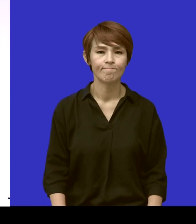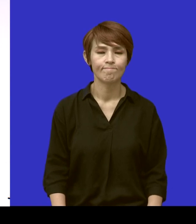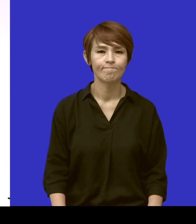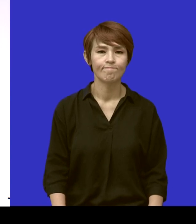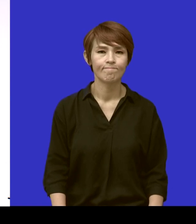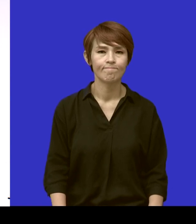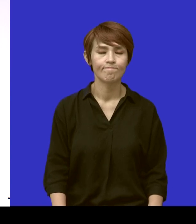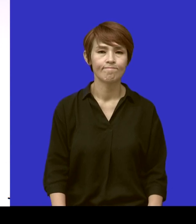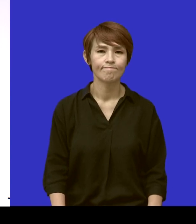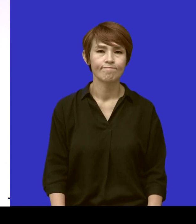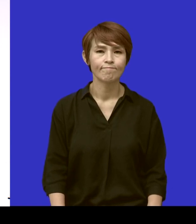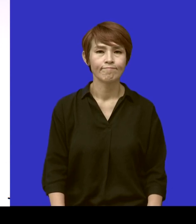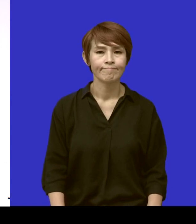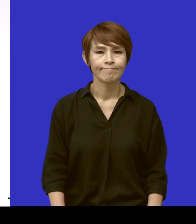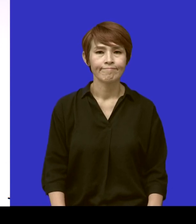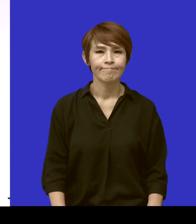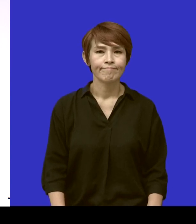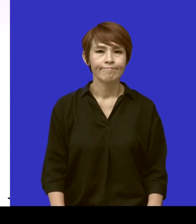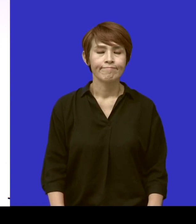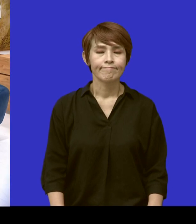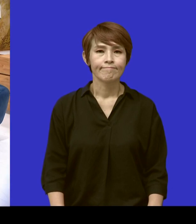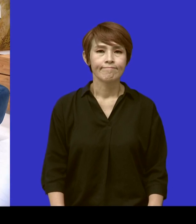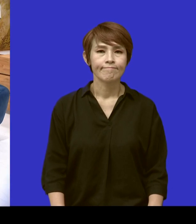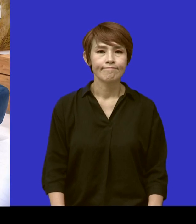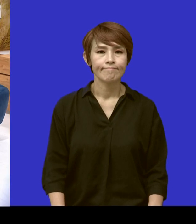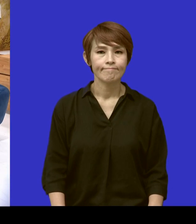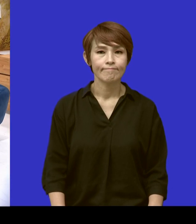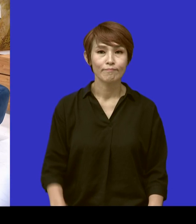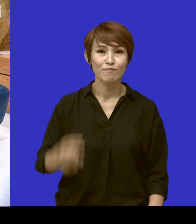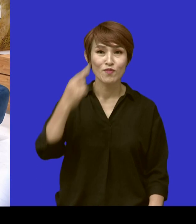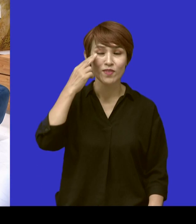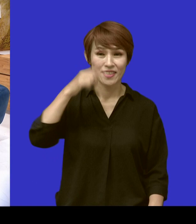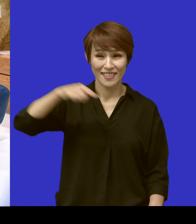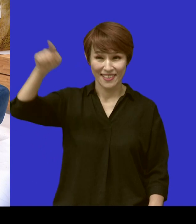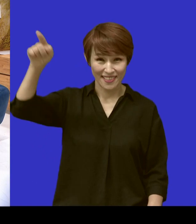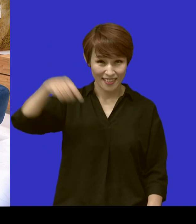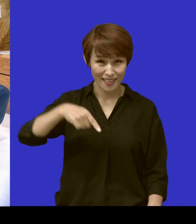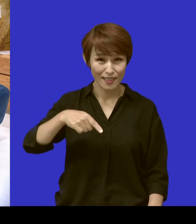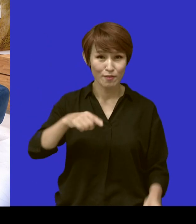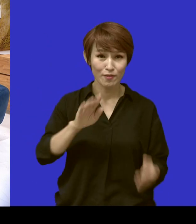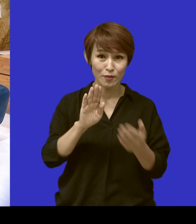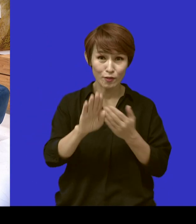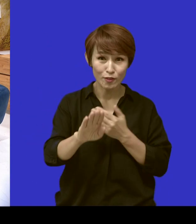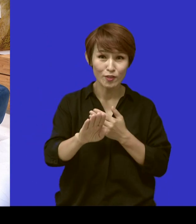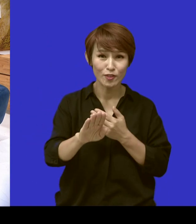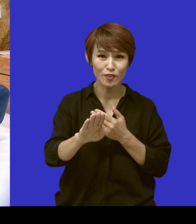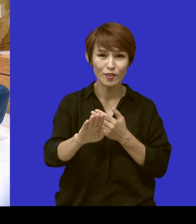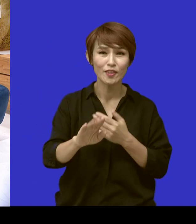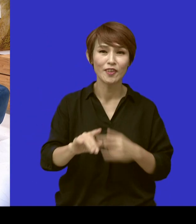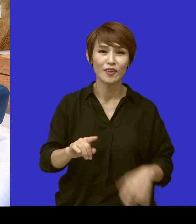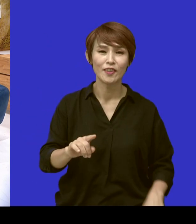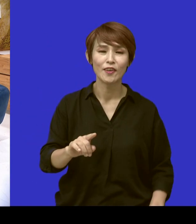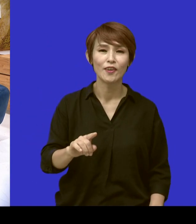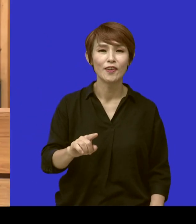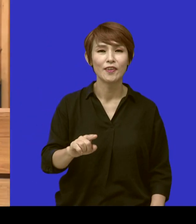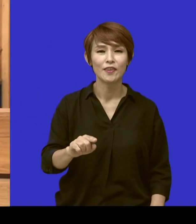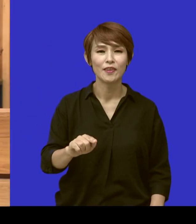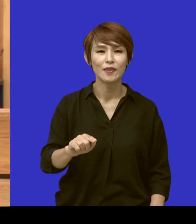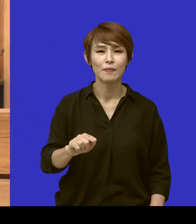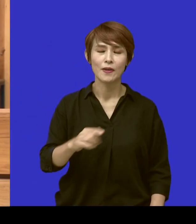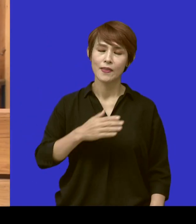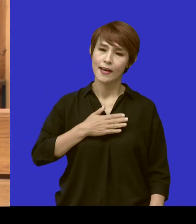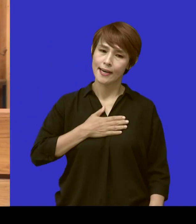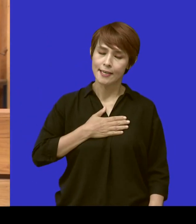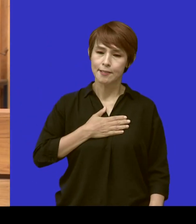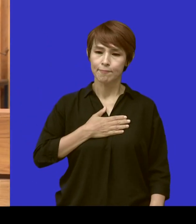네, 맞습니다. 네. 시급합니다. 미국에 다녀오셔서 저희도 이렇게 외국 갔다 오면 나도